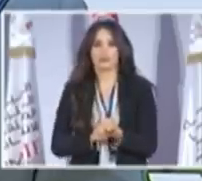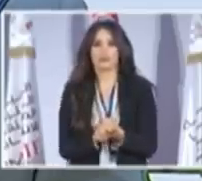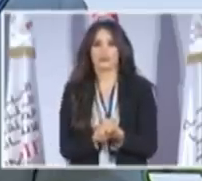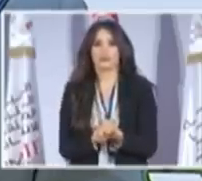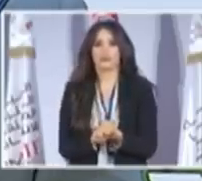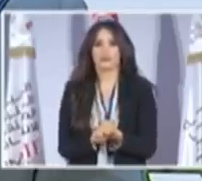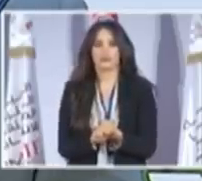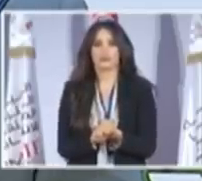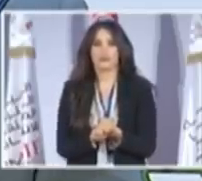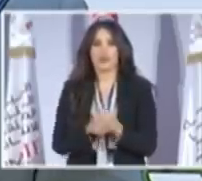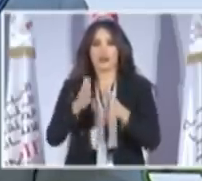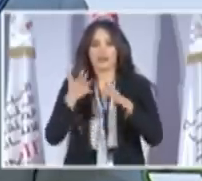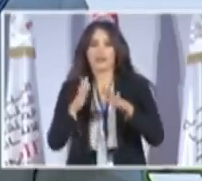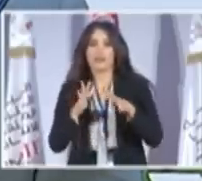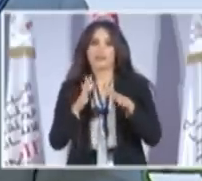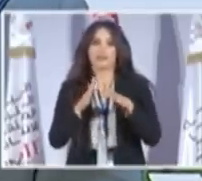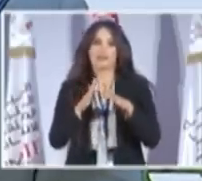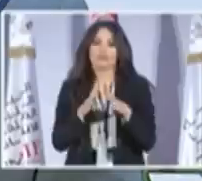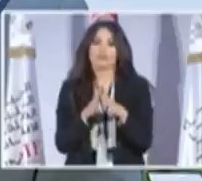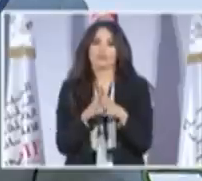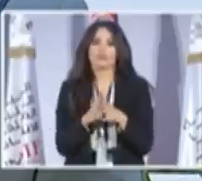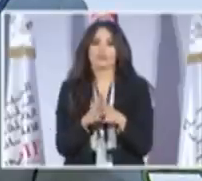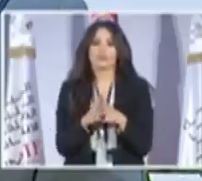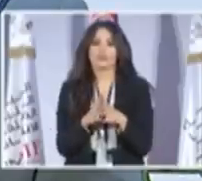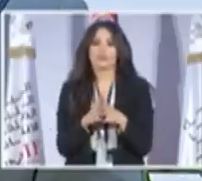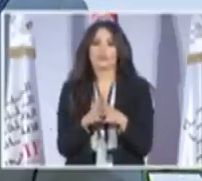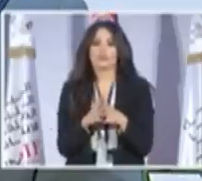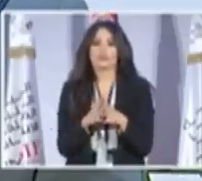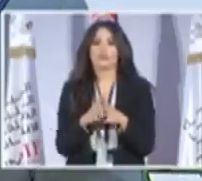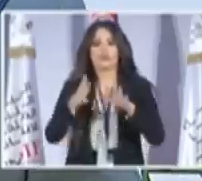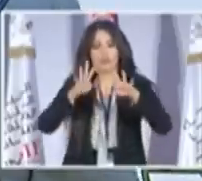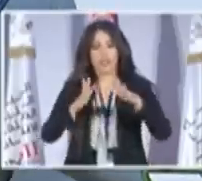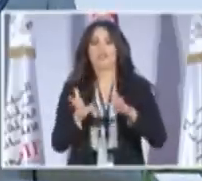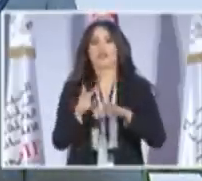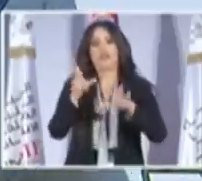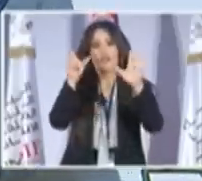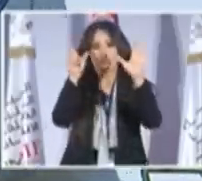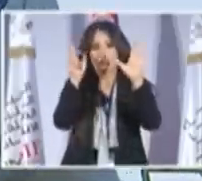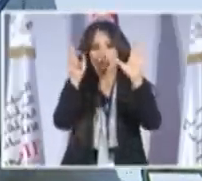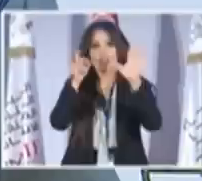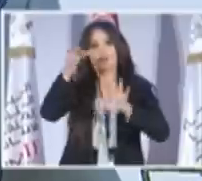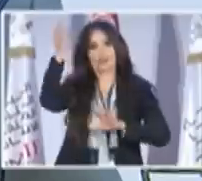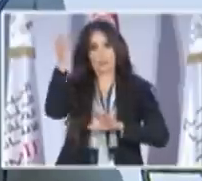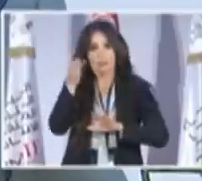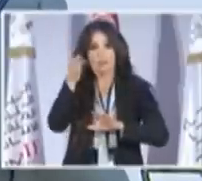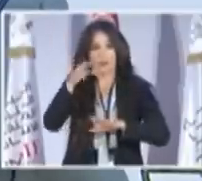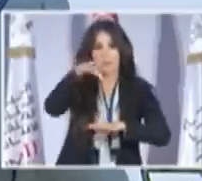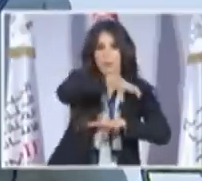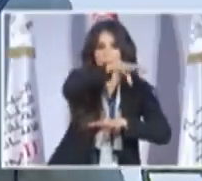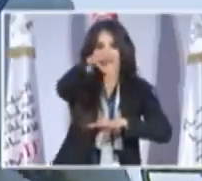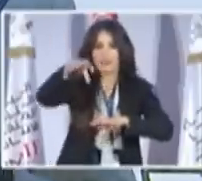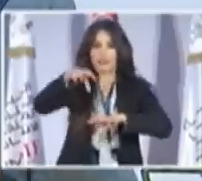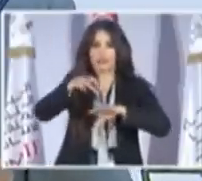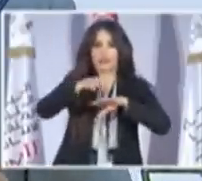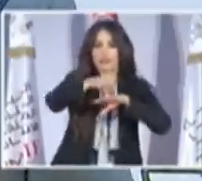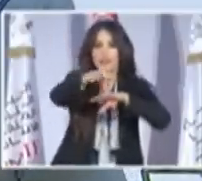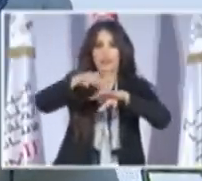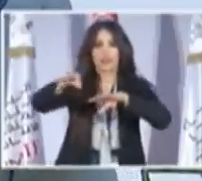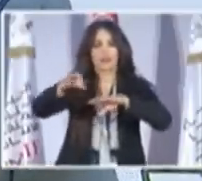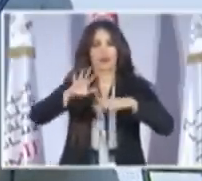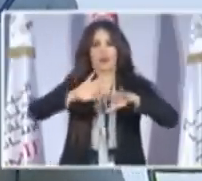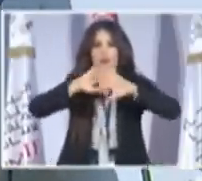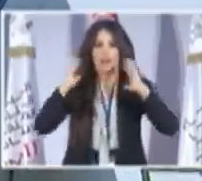تقريبا عنها اه ثمانين في المائه من هيئتنا الفرعيه قد اتمت العمل